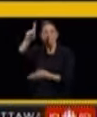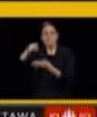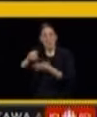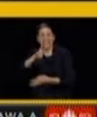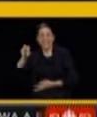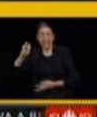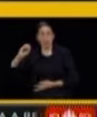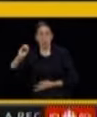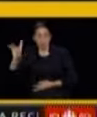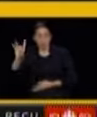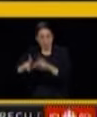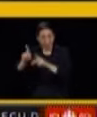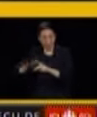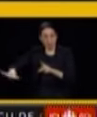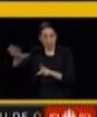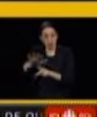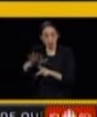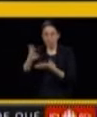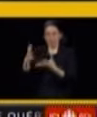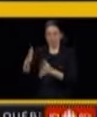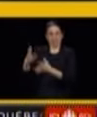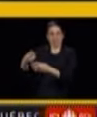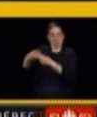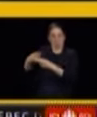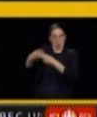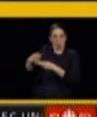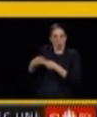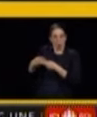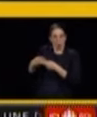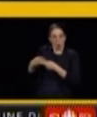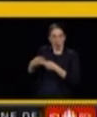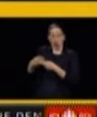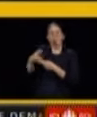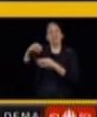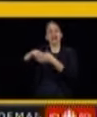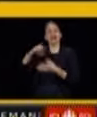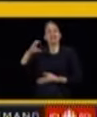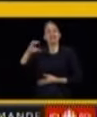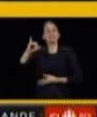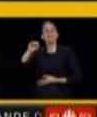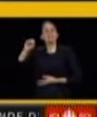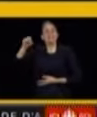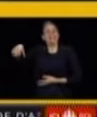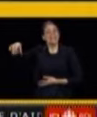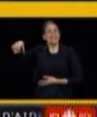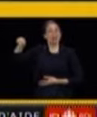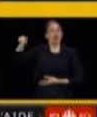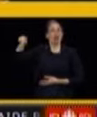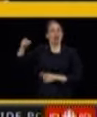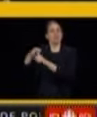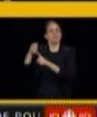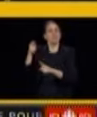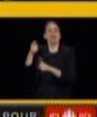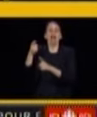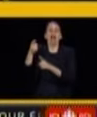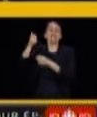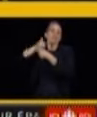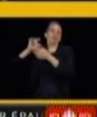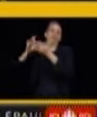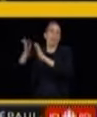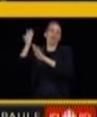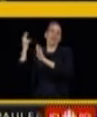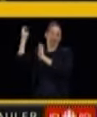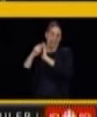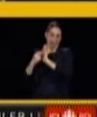été données comme information à ce 6-là, qui provenaient de Je contribue. On a fait